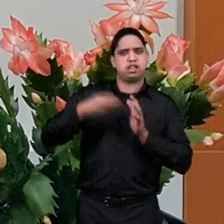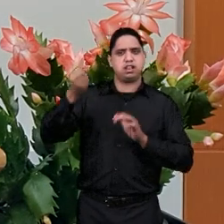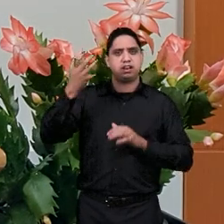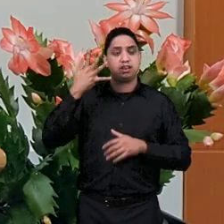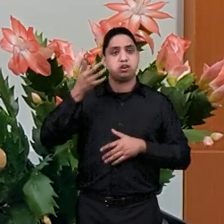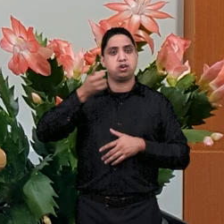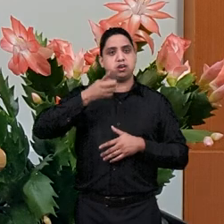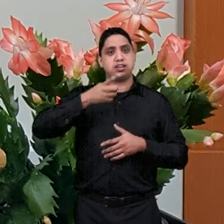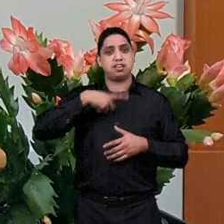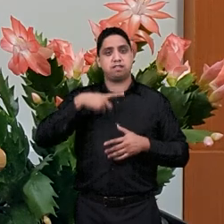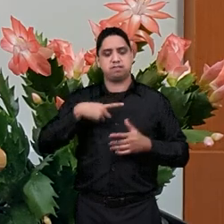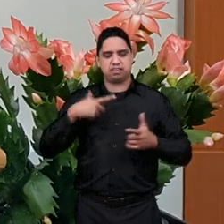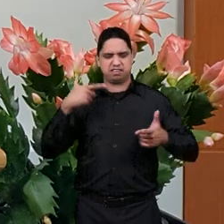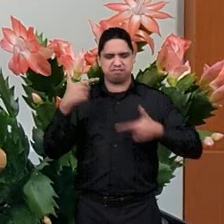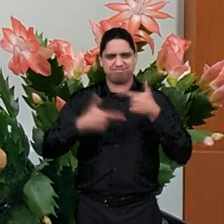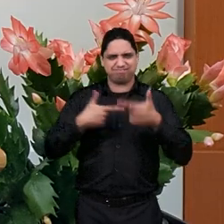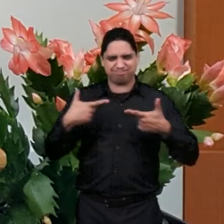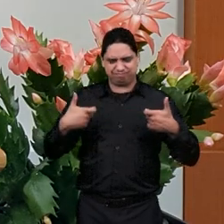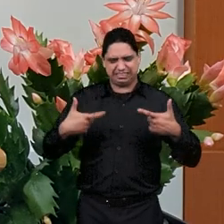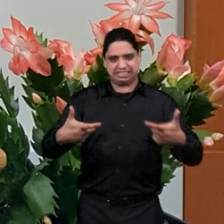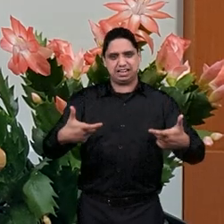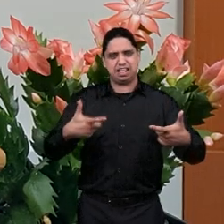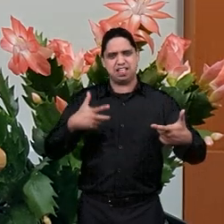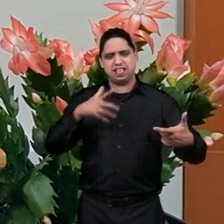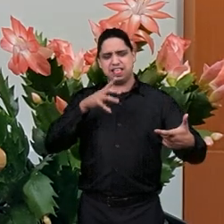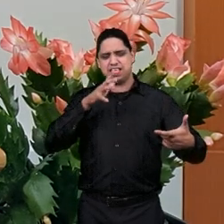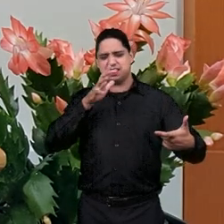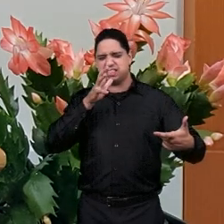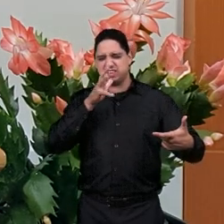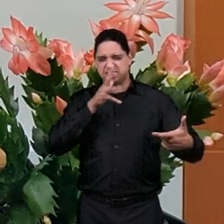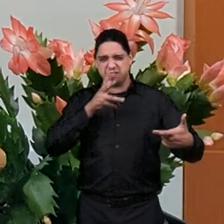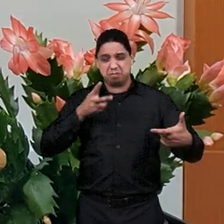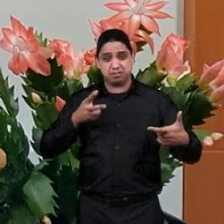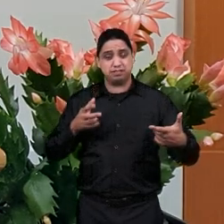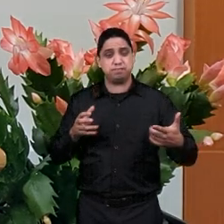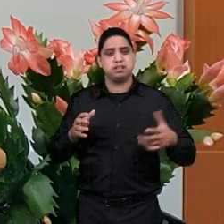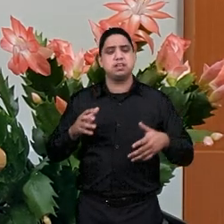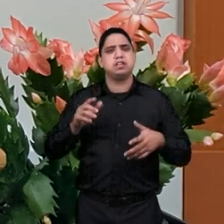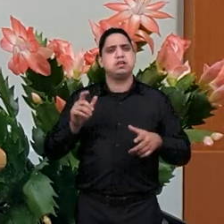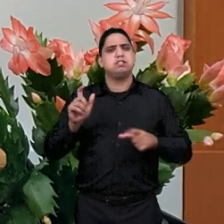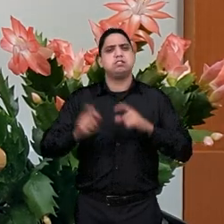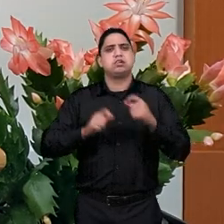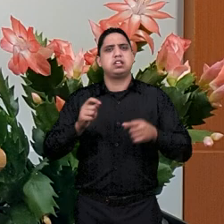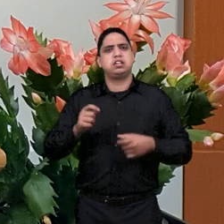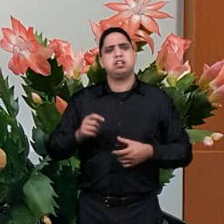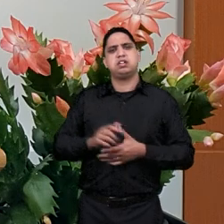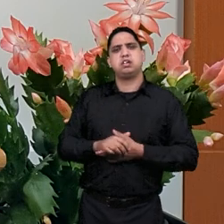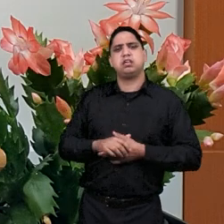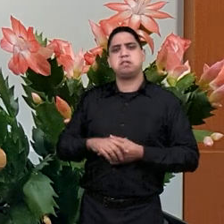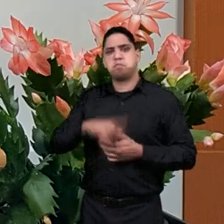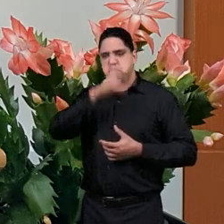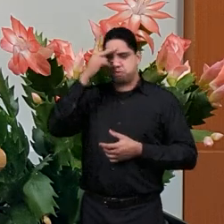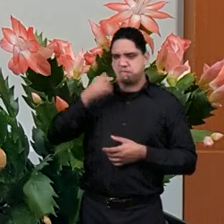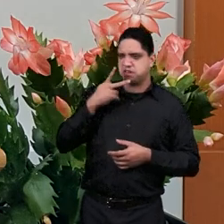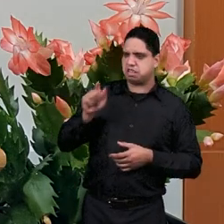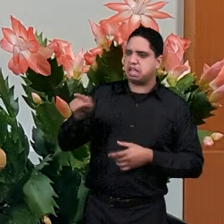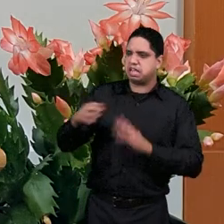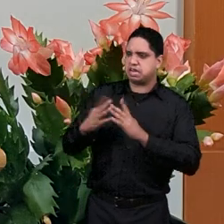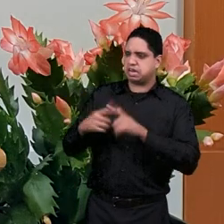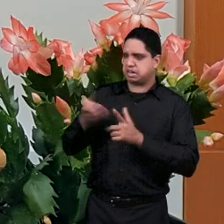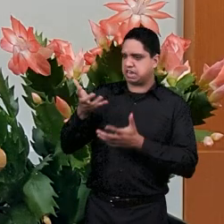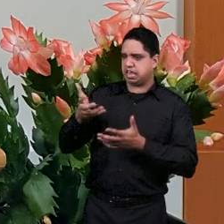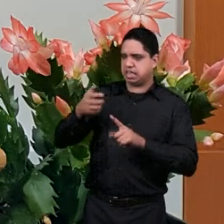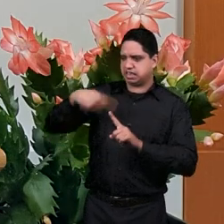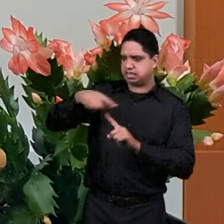guerre. Ce qu'on a vu, c'est quoi cette Église qui va être plus sainte que les autres? Ce qui s'est passé en